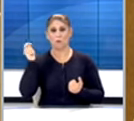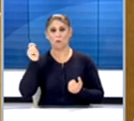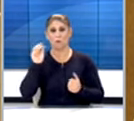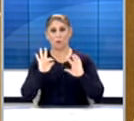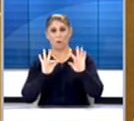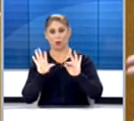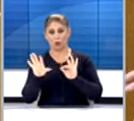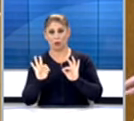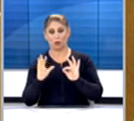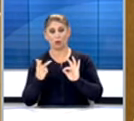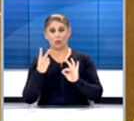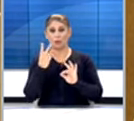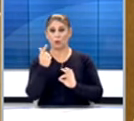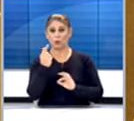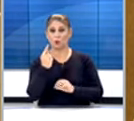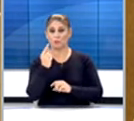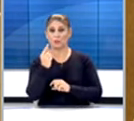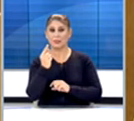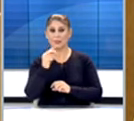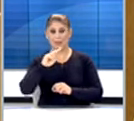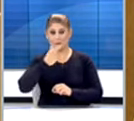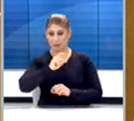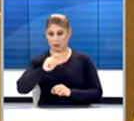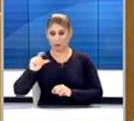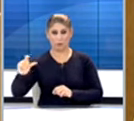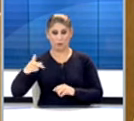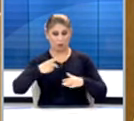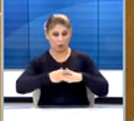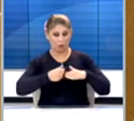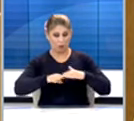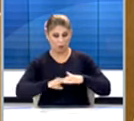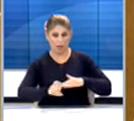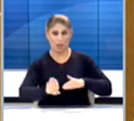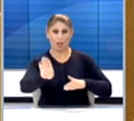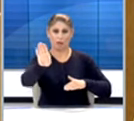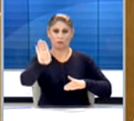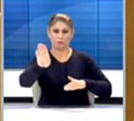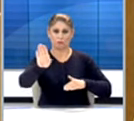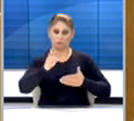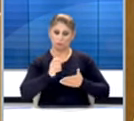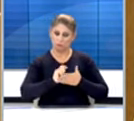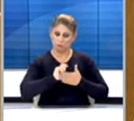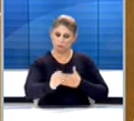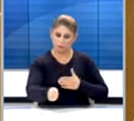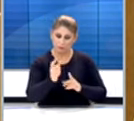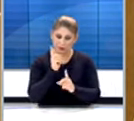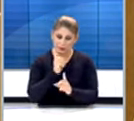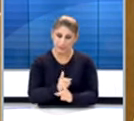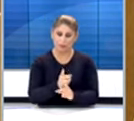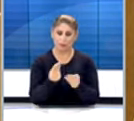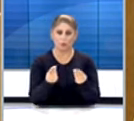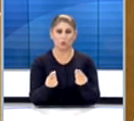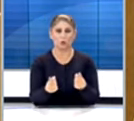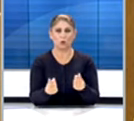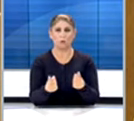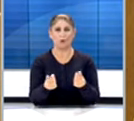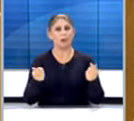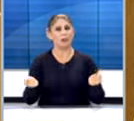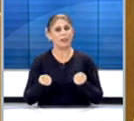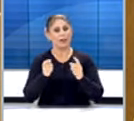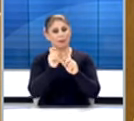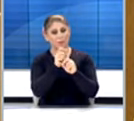το γεγονός ότι 2,5 δισεκατομμύρια από το Ταμείο Ανάκαμψης διατέθηκαν με συγκεκριμένο τρόπο για έργα